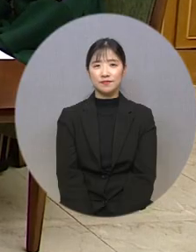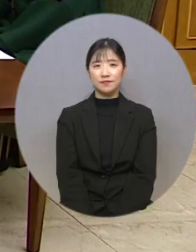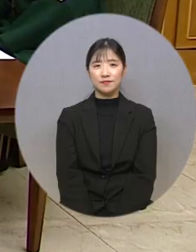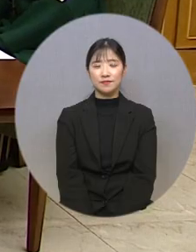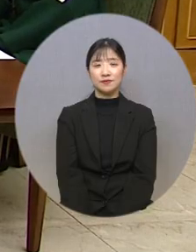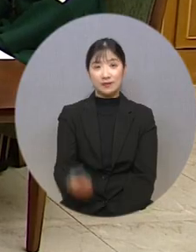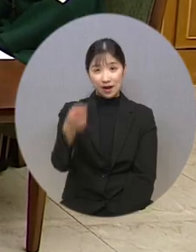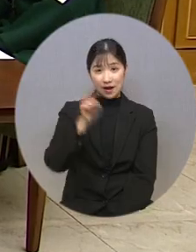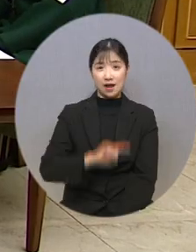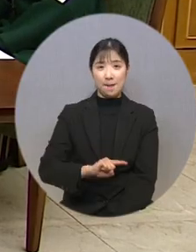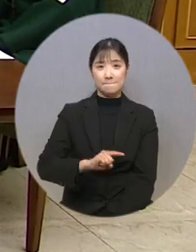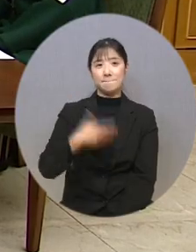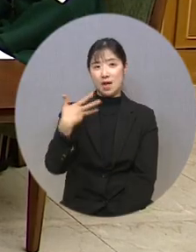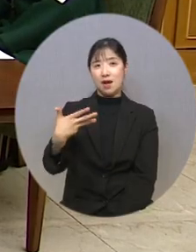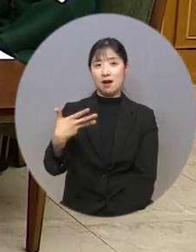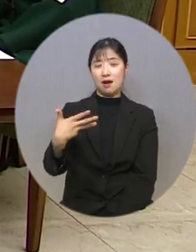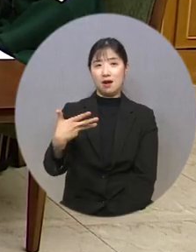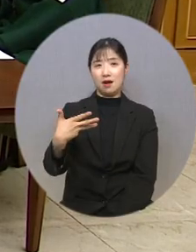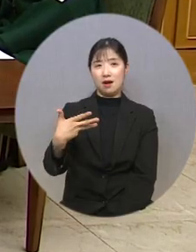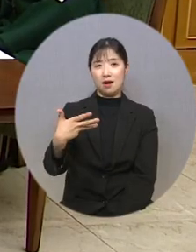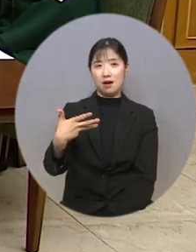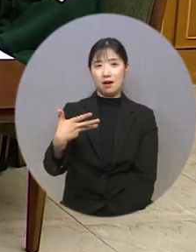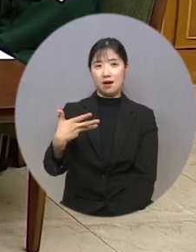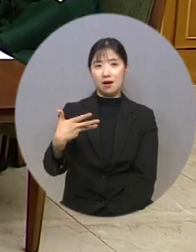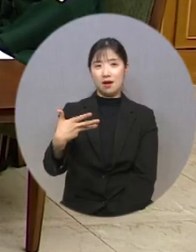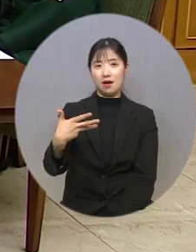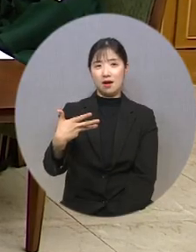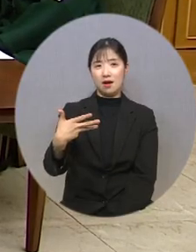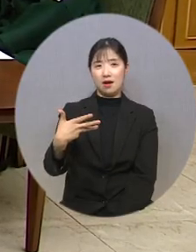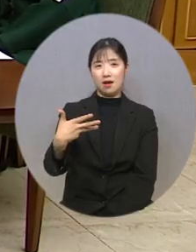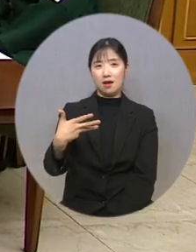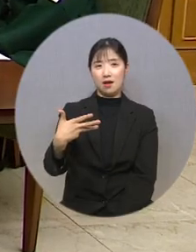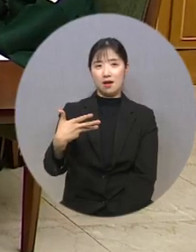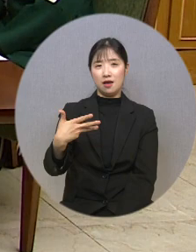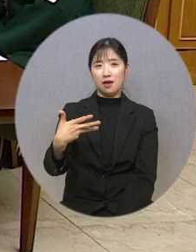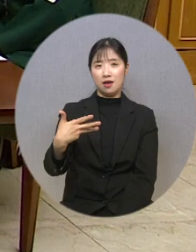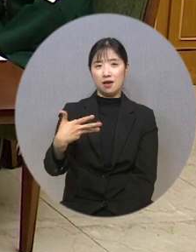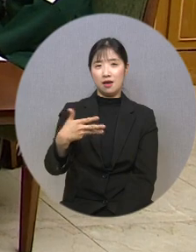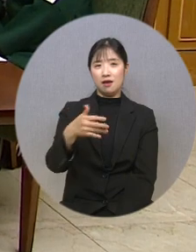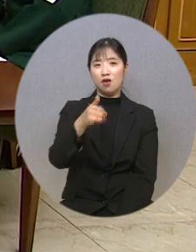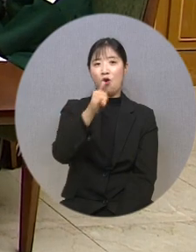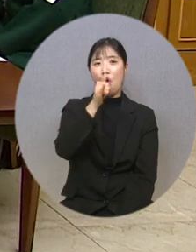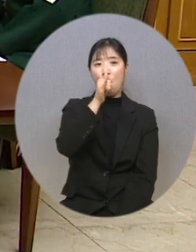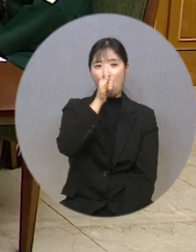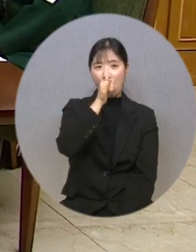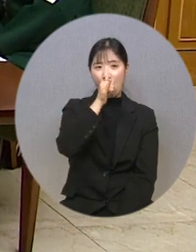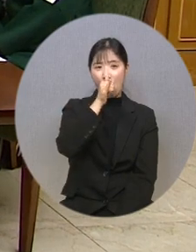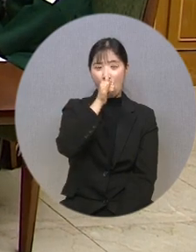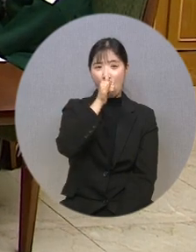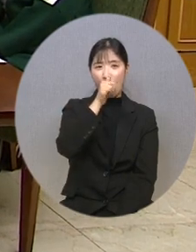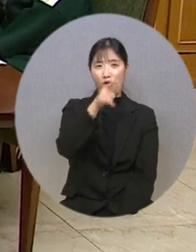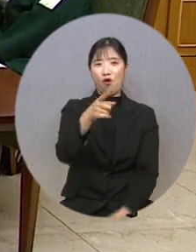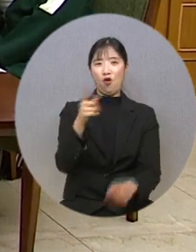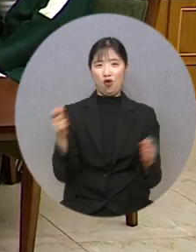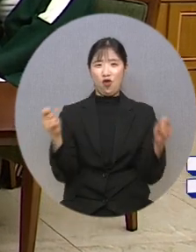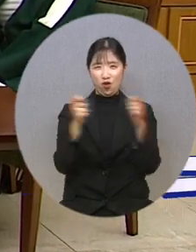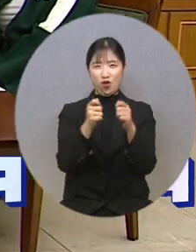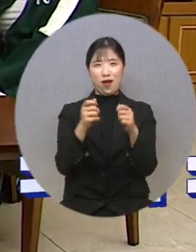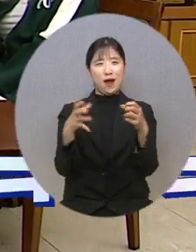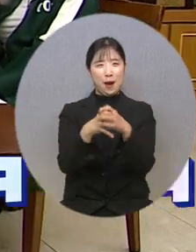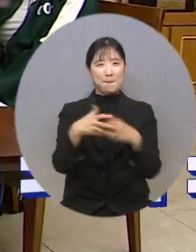다음 번호 8번입니다. 와, 8번 있었어. 어? 있어요 저희. 이 두 개 더하면 8